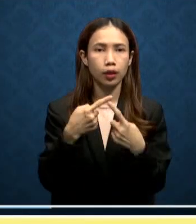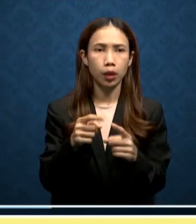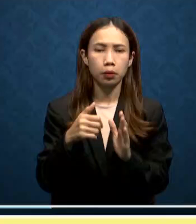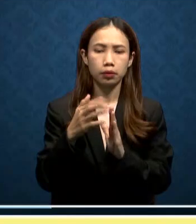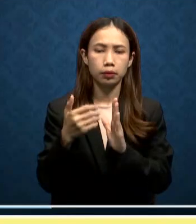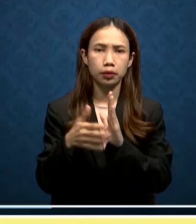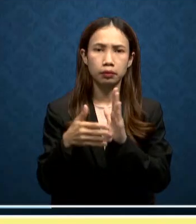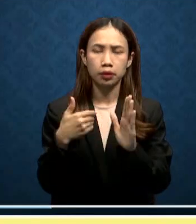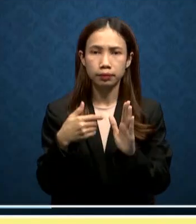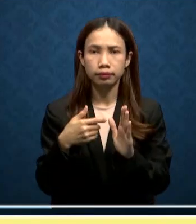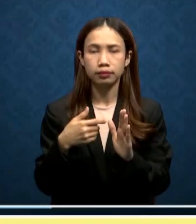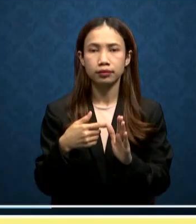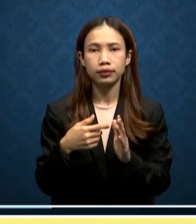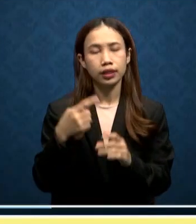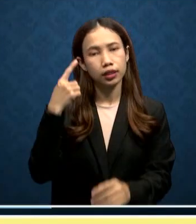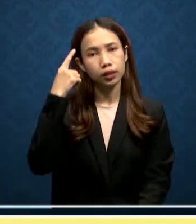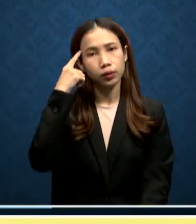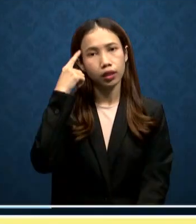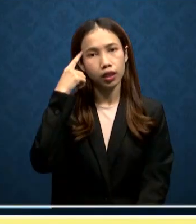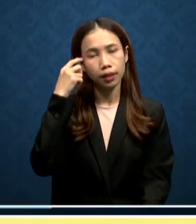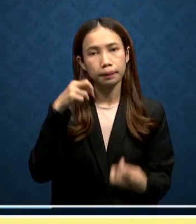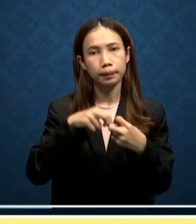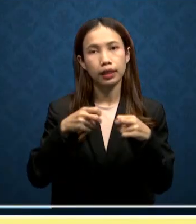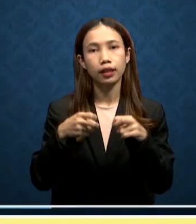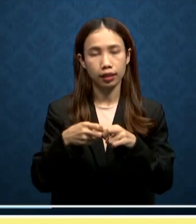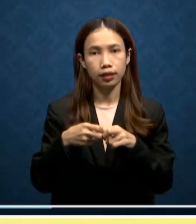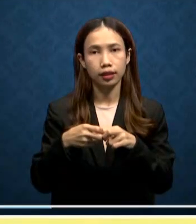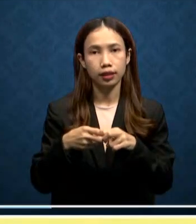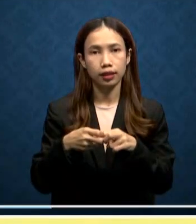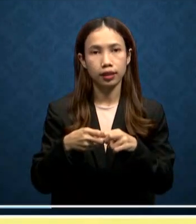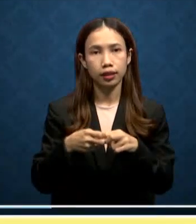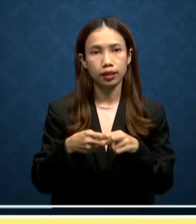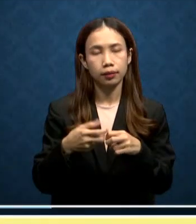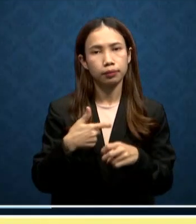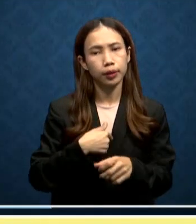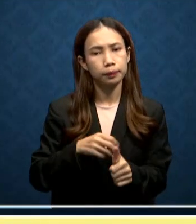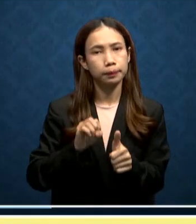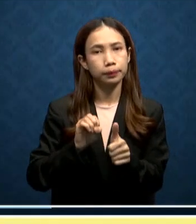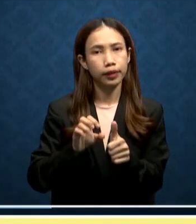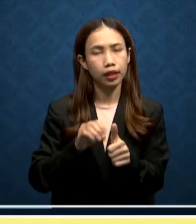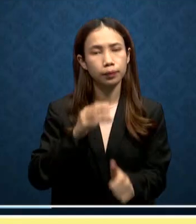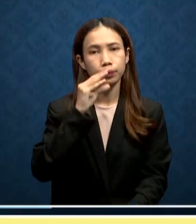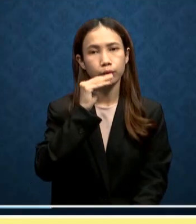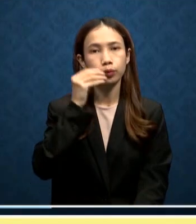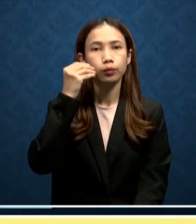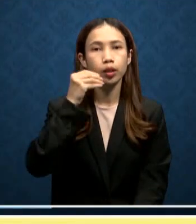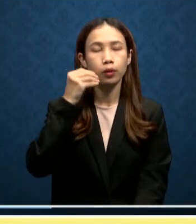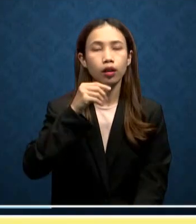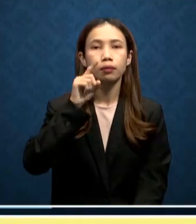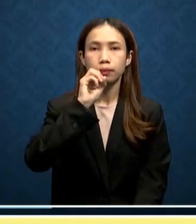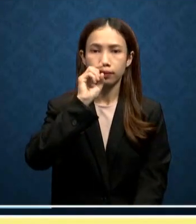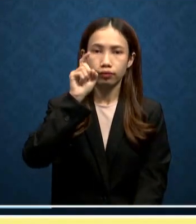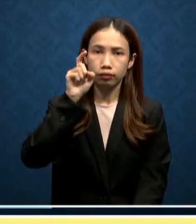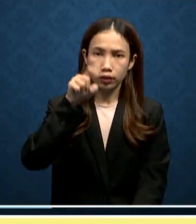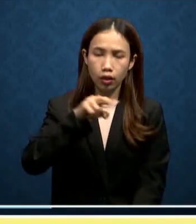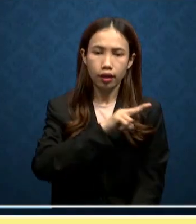เนี่ยค่อนข้างจะมีปัญหาข้อสังเกตเี่ผมผมพูดมาหลายครั้งแล้วว่าท่านต้องต้อง